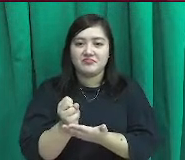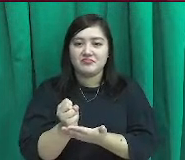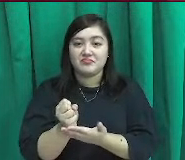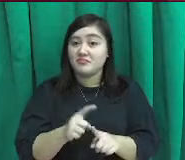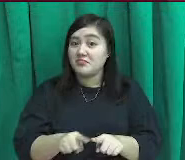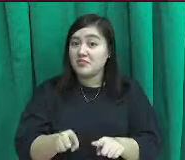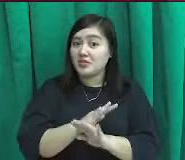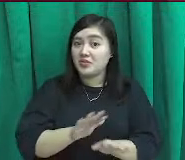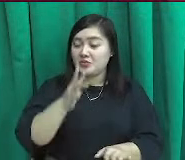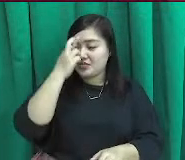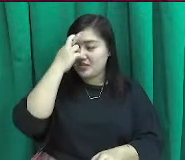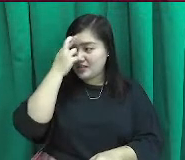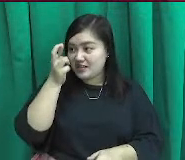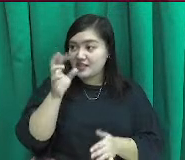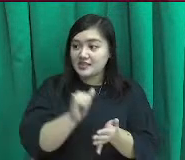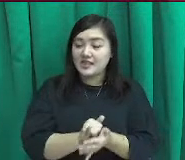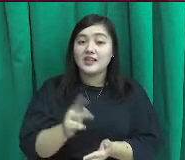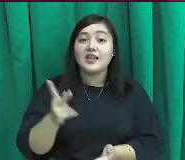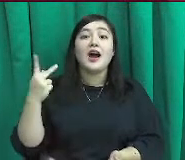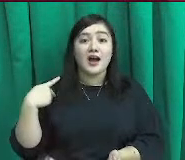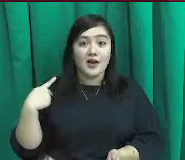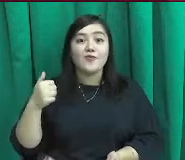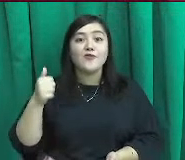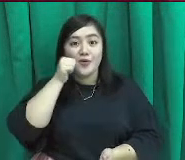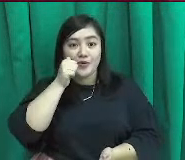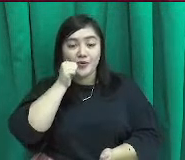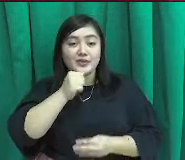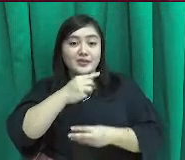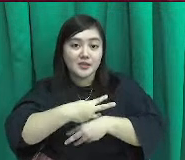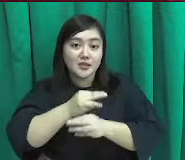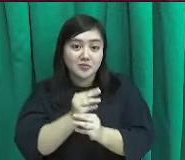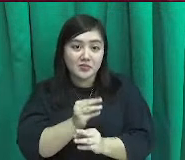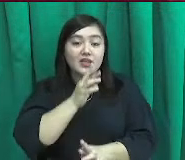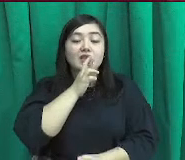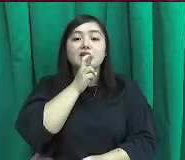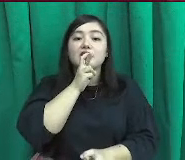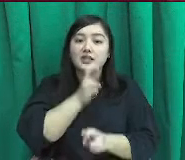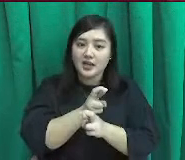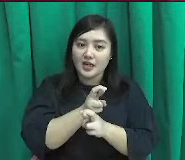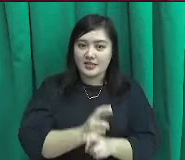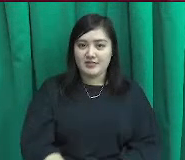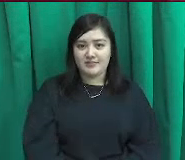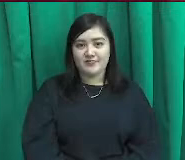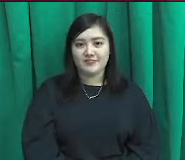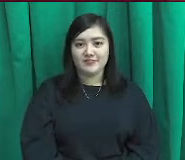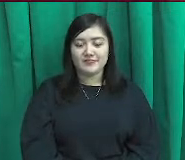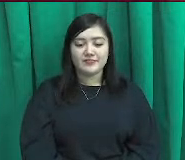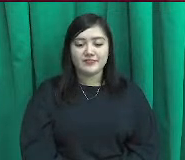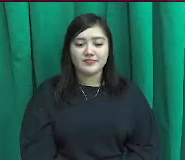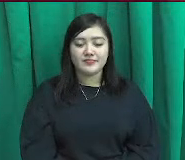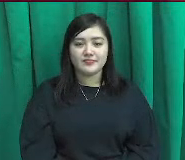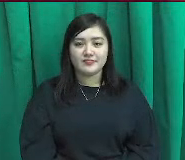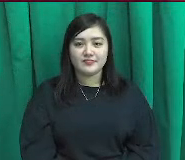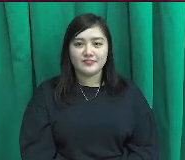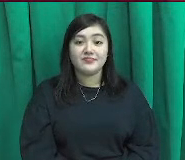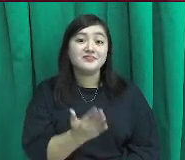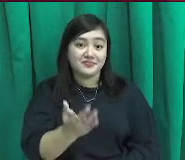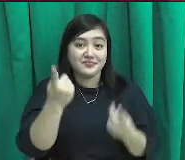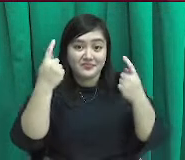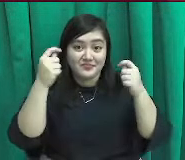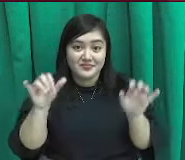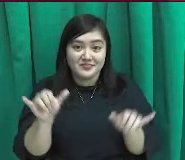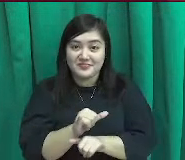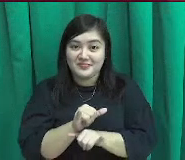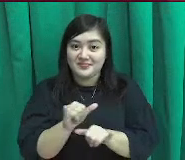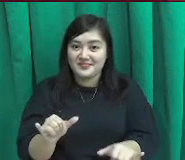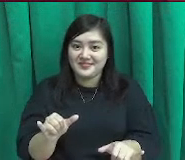Parang yung mga instances na well, yun, nababanggit ko rin dito. Sa mga dumidikit, akala nila nagpapalakas. Hindi, hindi. Try nyo dumikit para makaramdam kayo ng sermon.